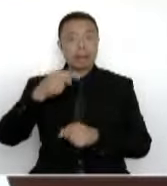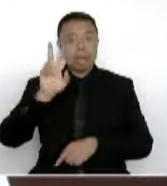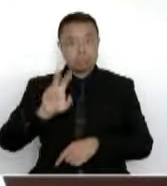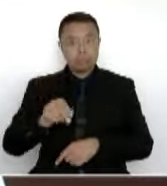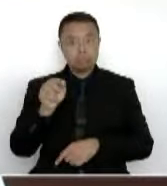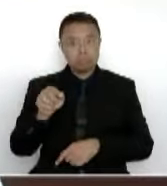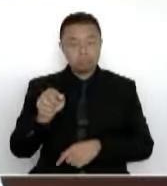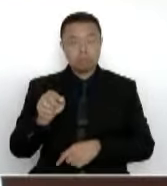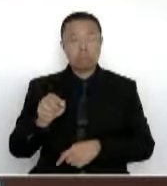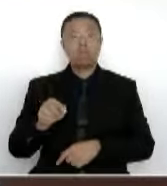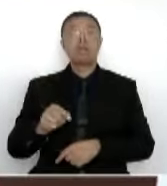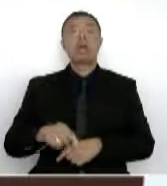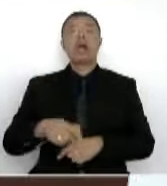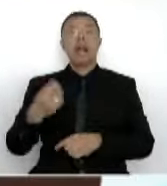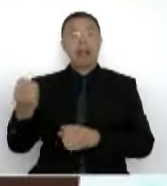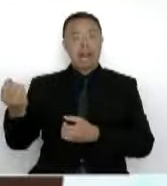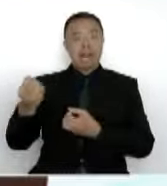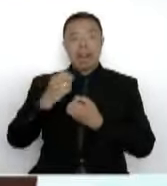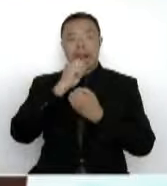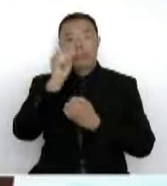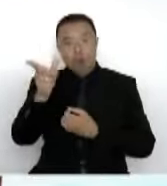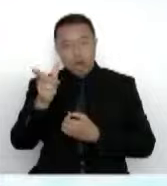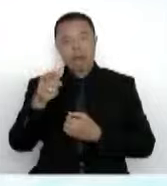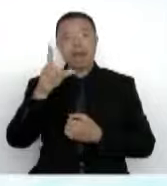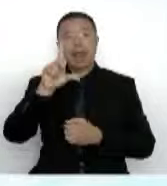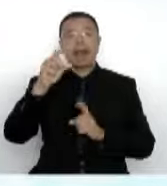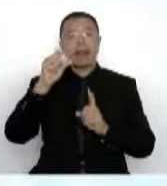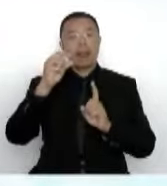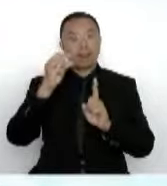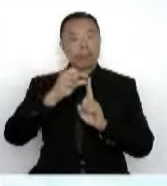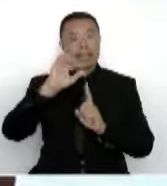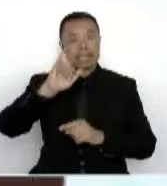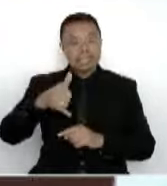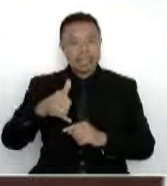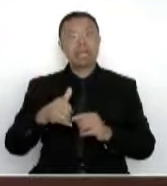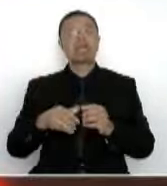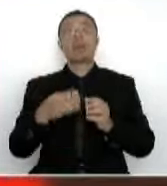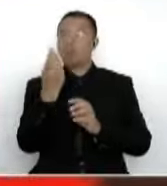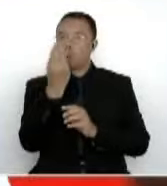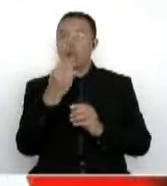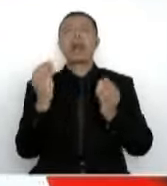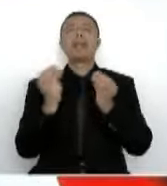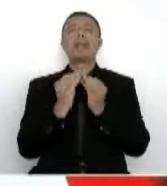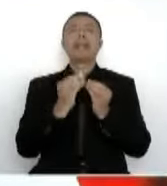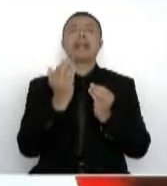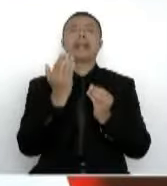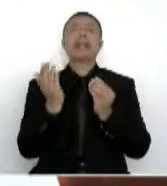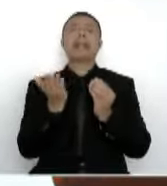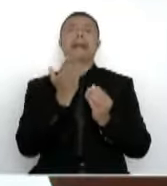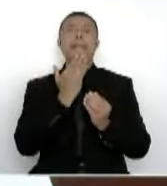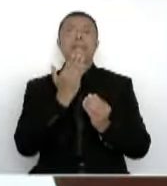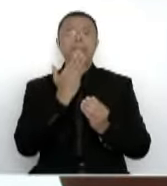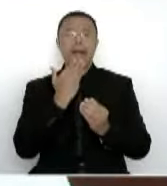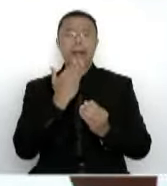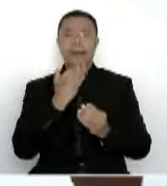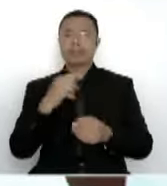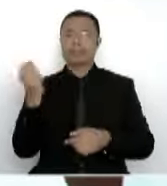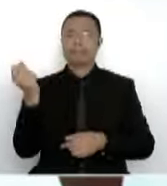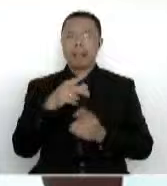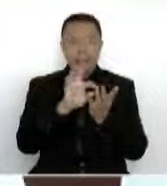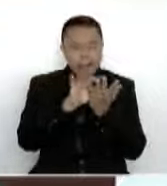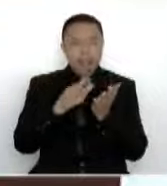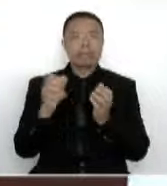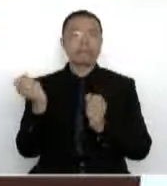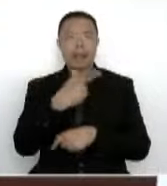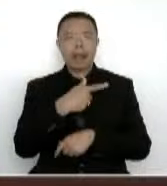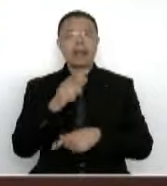adalah agar laporan atau lbj penggunaan keuangannya dibuat mudah dan simpel maka dengan demikian Bung Dara